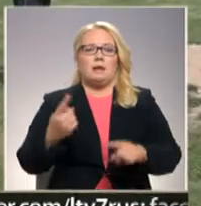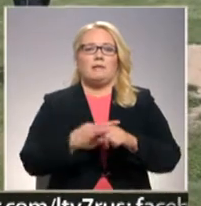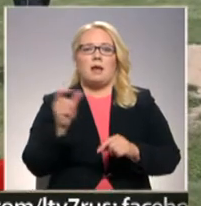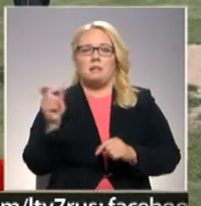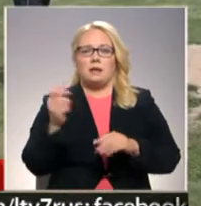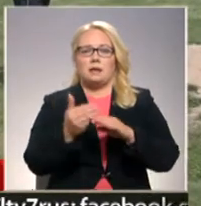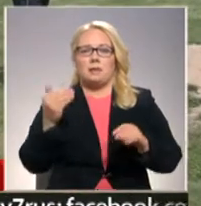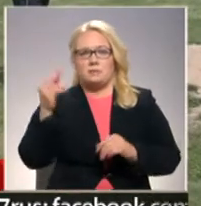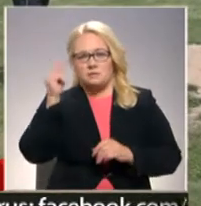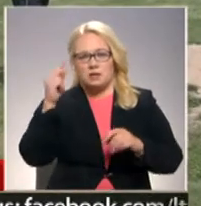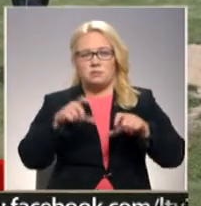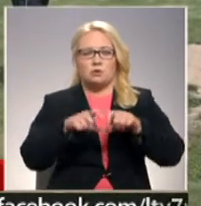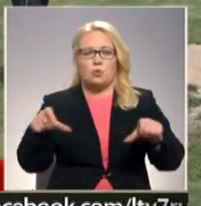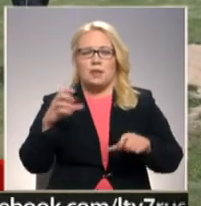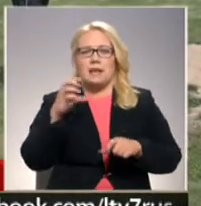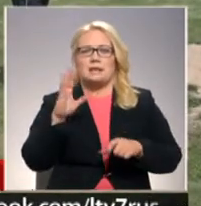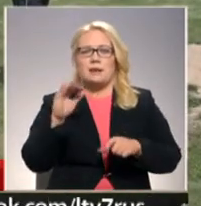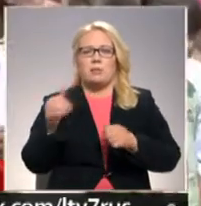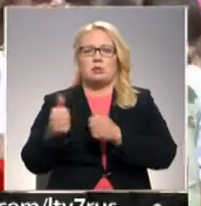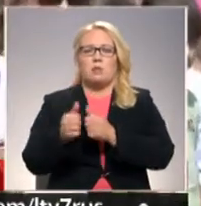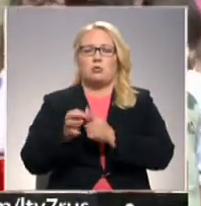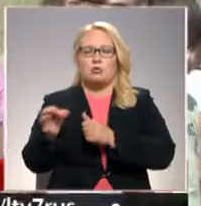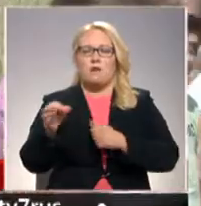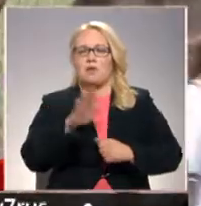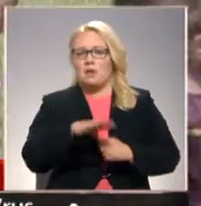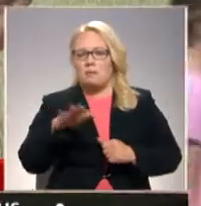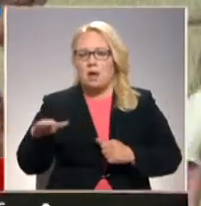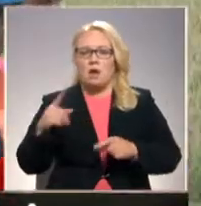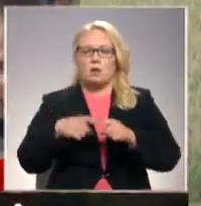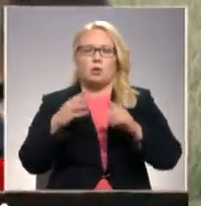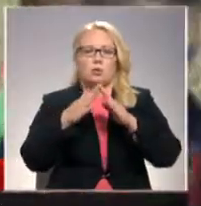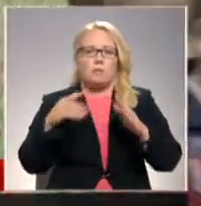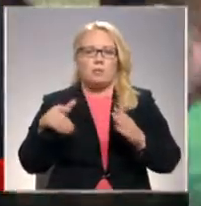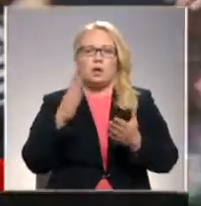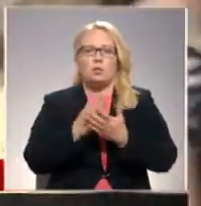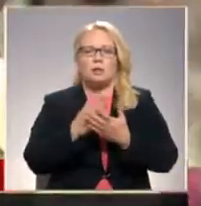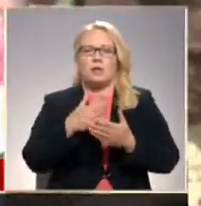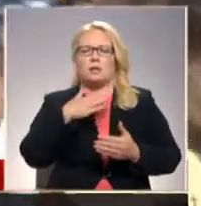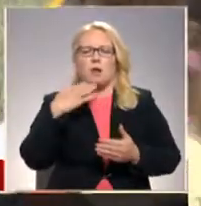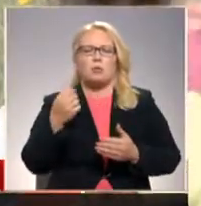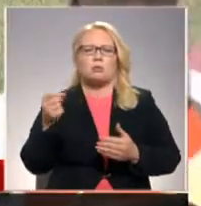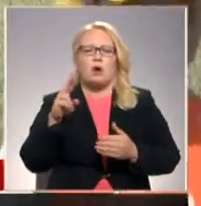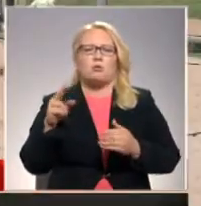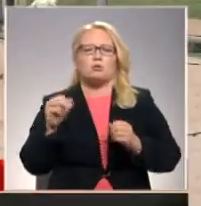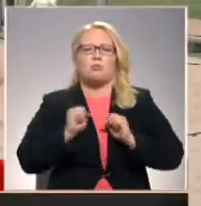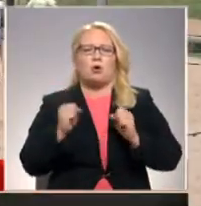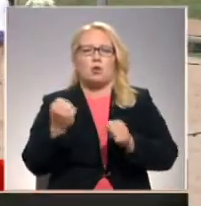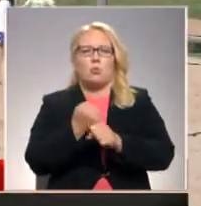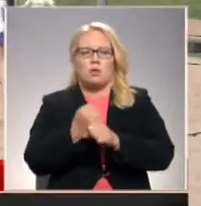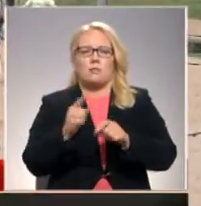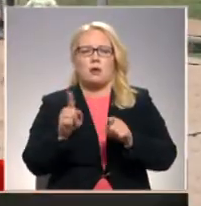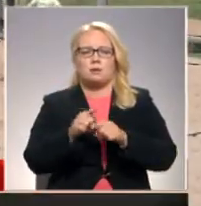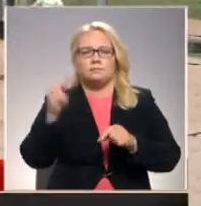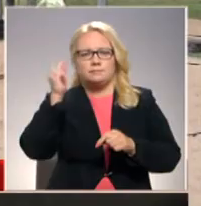mirkli pirms mācībām skolā Cīblas un Blakus novadu bērni tiekas diennakts nometnē. Šeit notiek gan krietni vairāk sporta nodarbību, gan arī